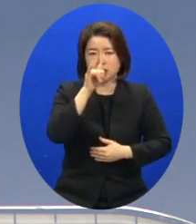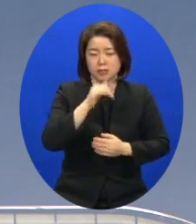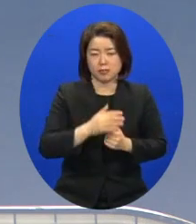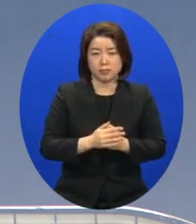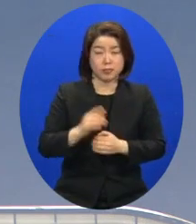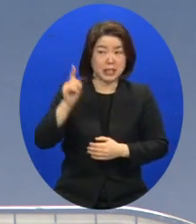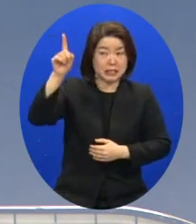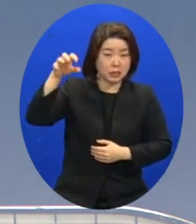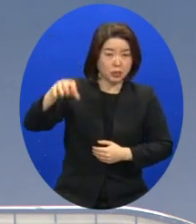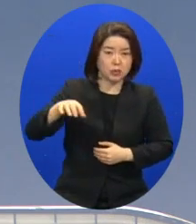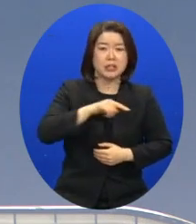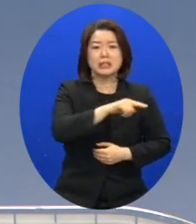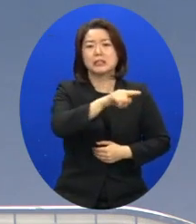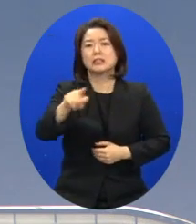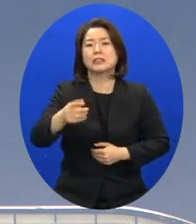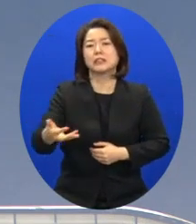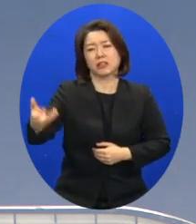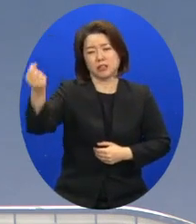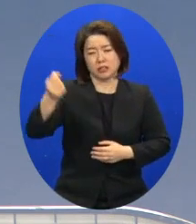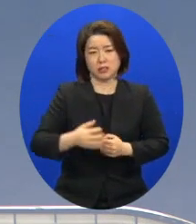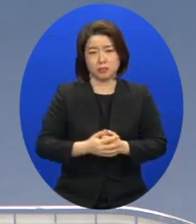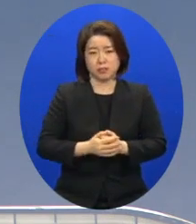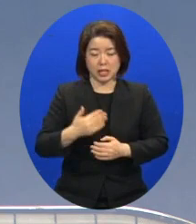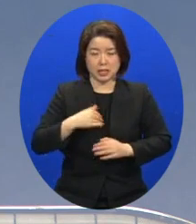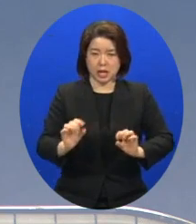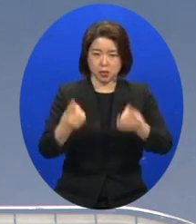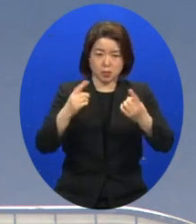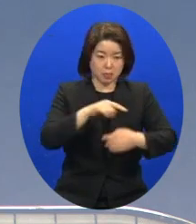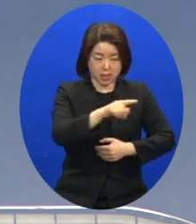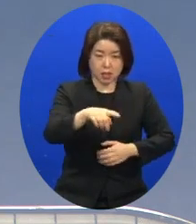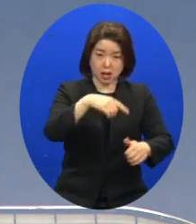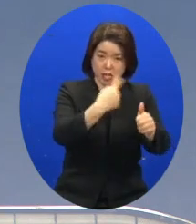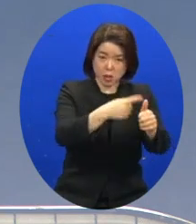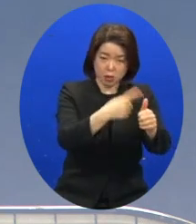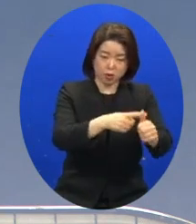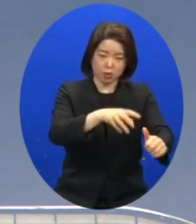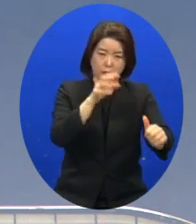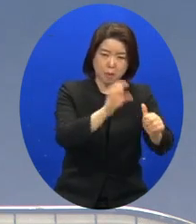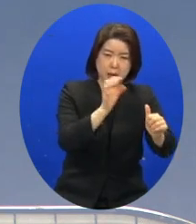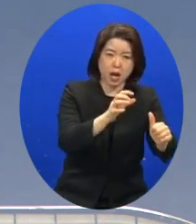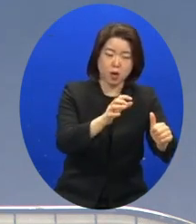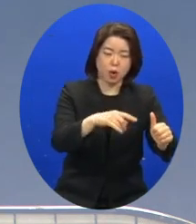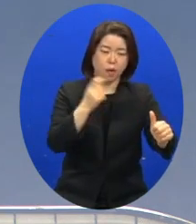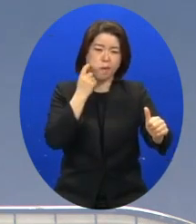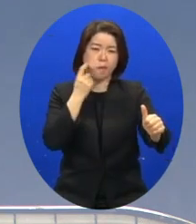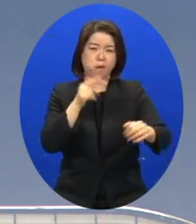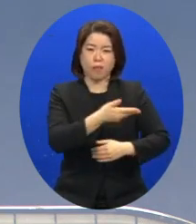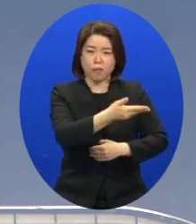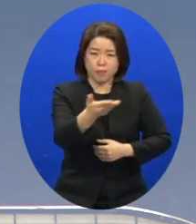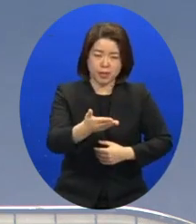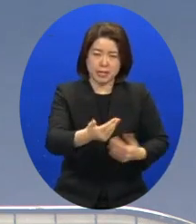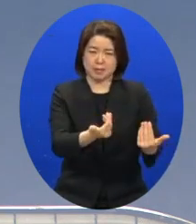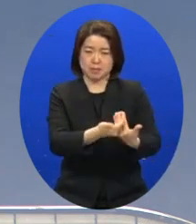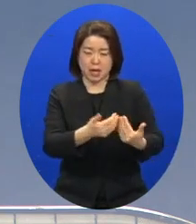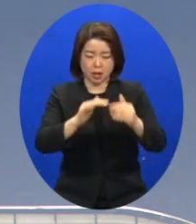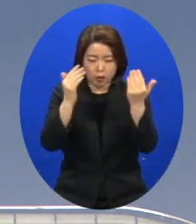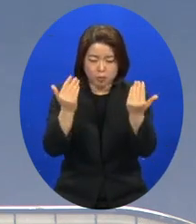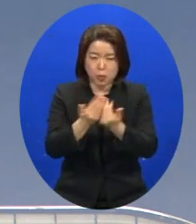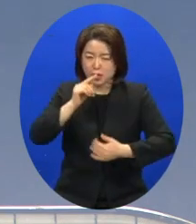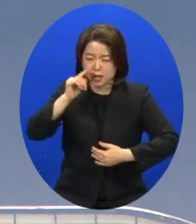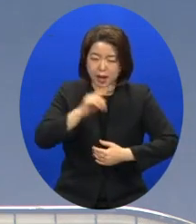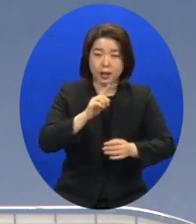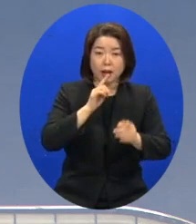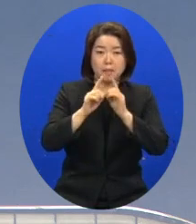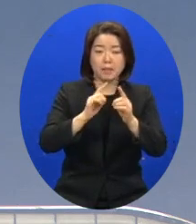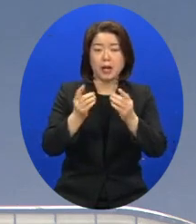천국이 그 드릴 것입니다 나로 말미암아 너희를 욕하고 박해하고 거짓으로 너희를 거슬러 모든 악한 말을 할 때에는